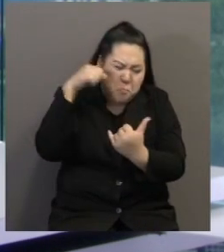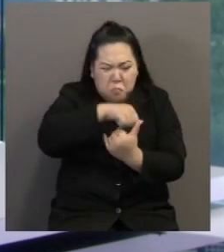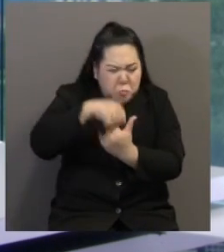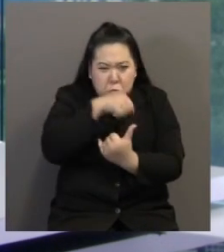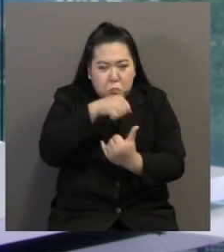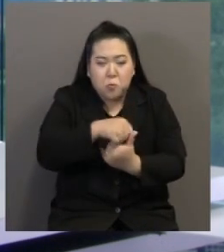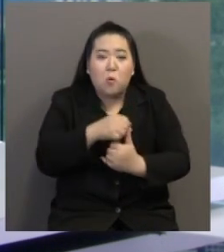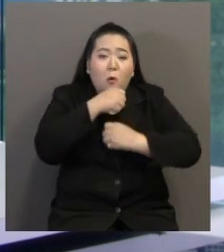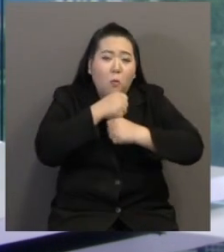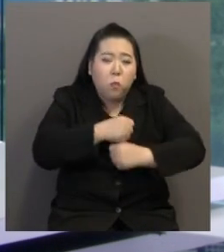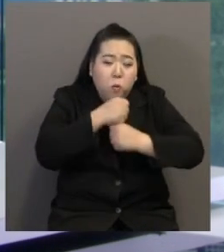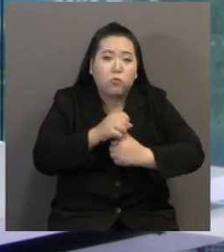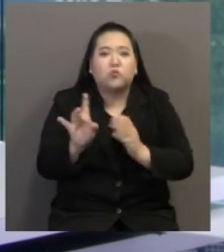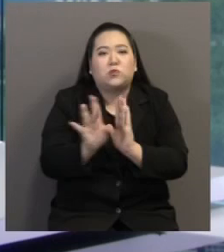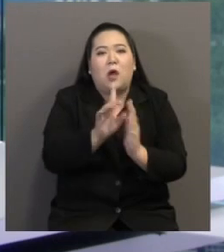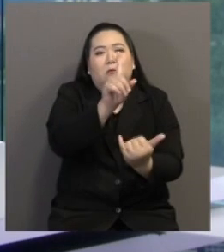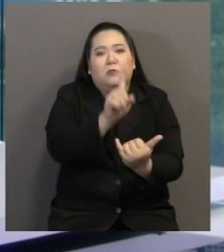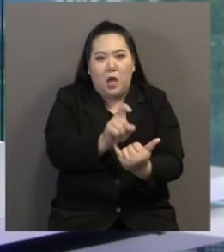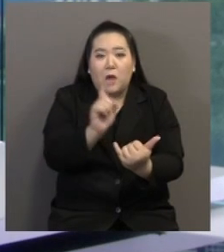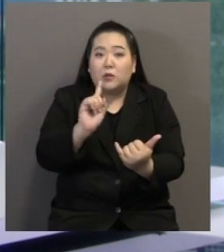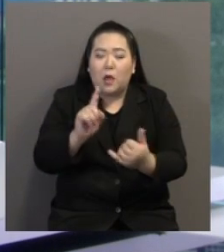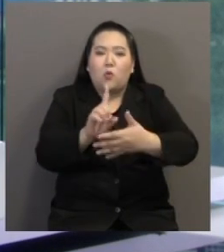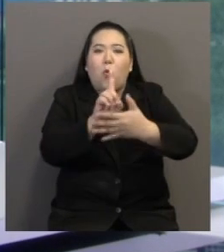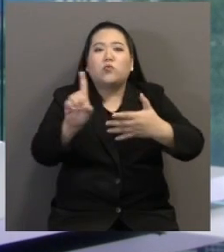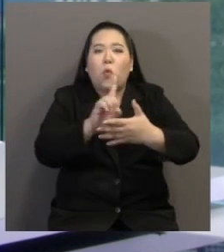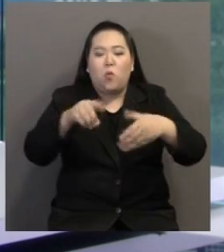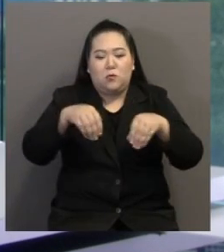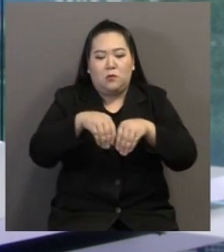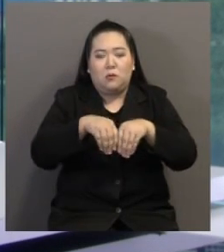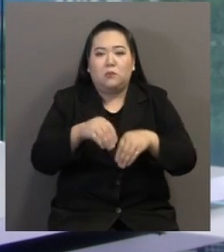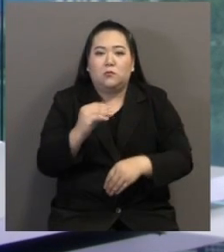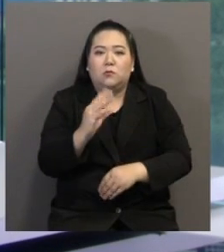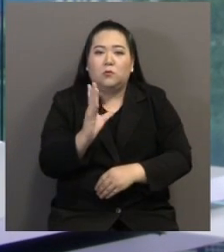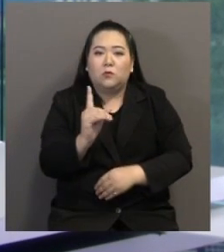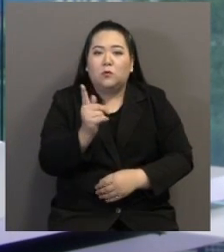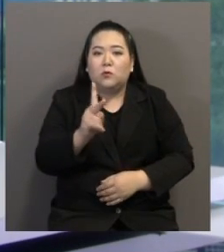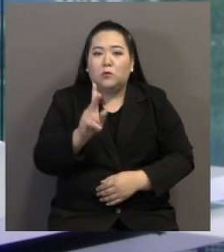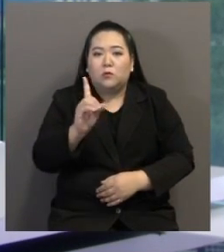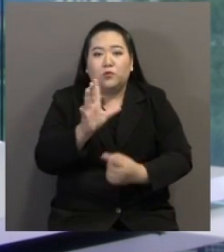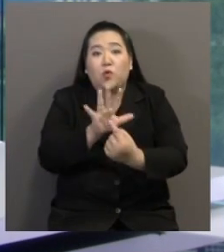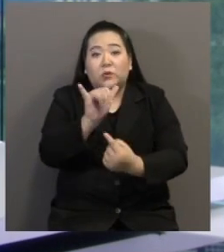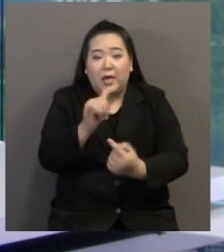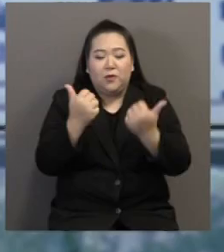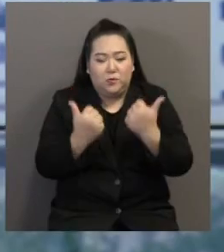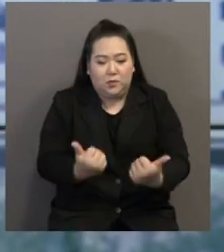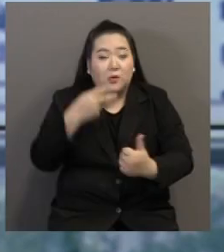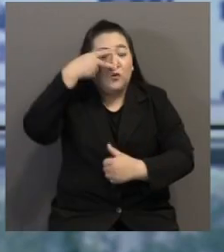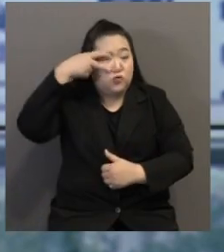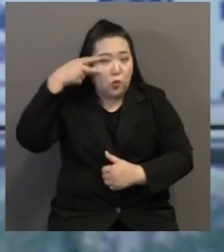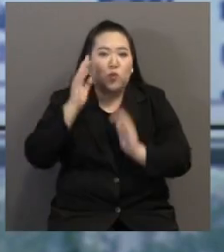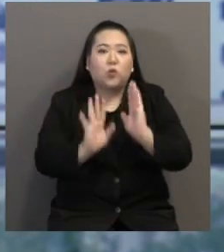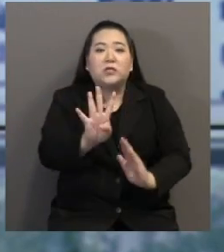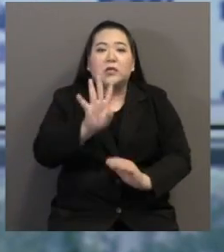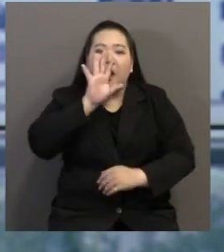งเหตุการณ์เกิดขึ้นที่คอนโดมิเนียมแห่งหนึ่งในย่านโชคชัย4ล่าสุดนะคะตำรวจไปรวบตัวผู้ต้องหาได้แล้ว4คน2คนให้